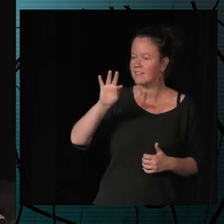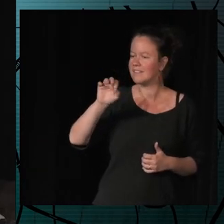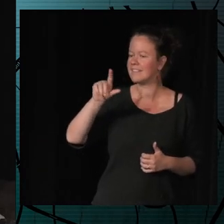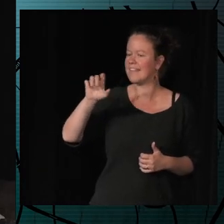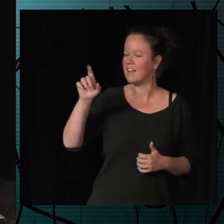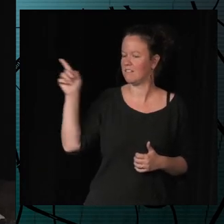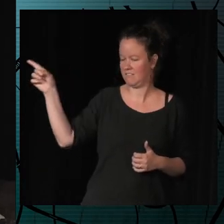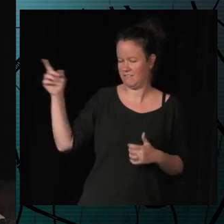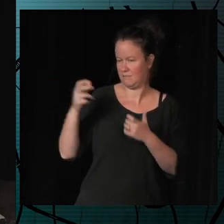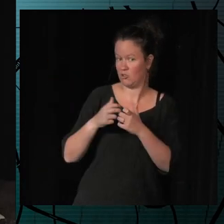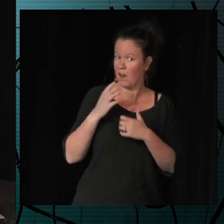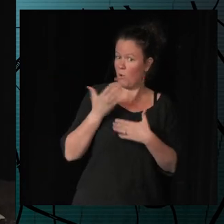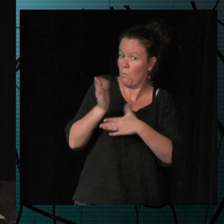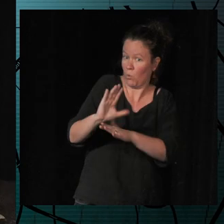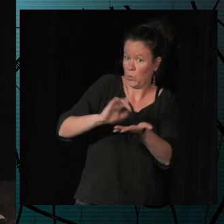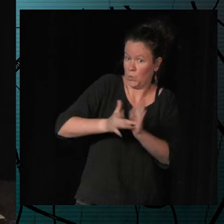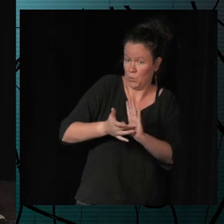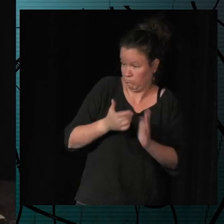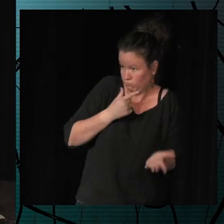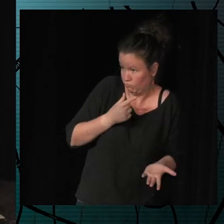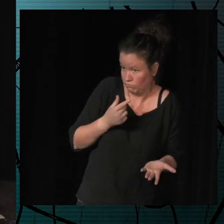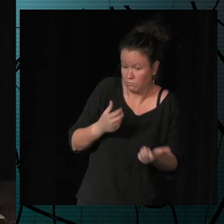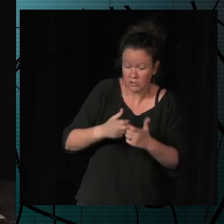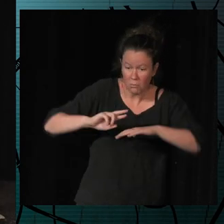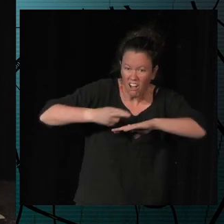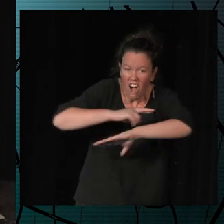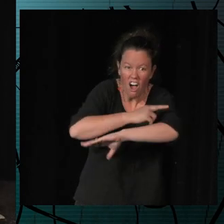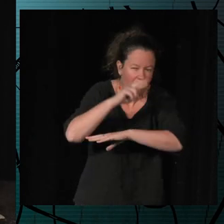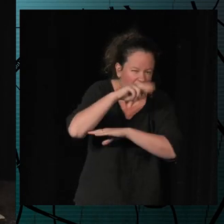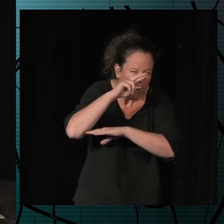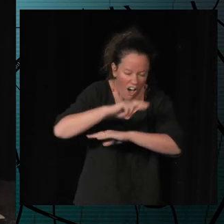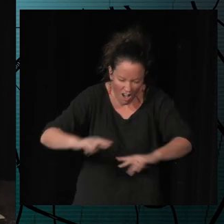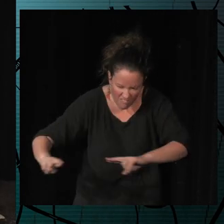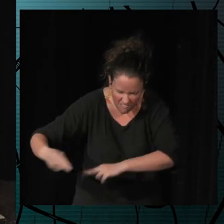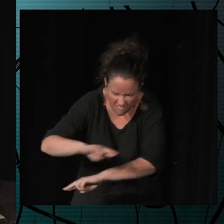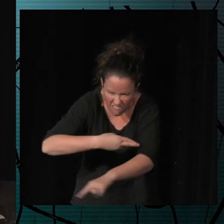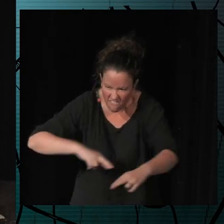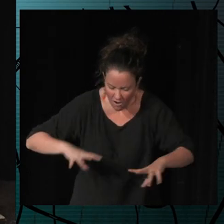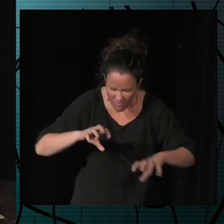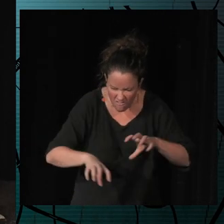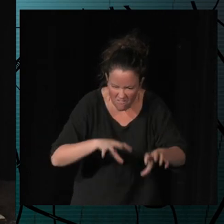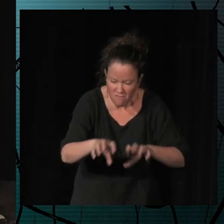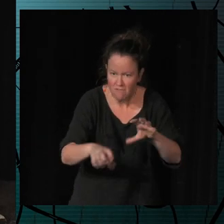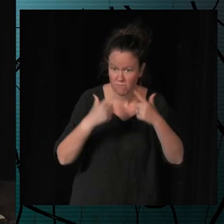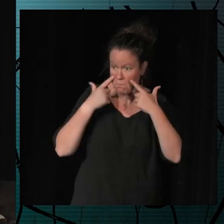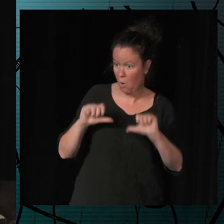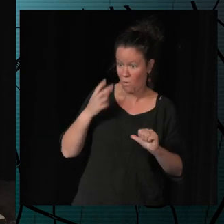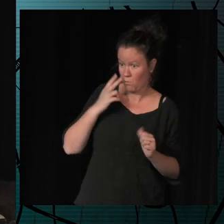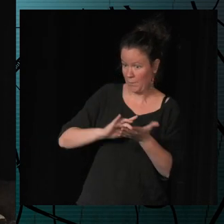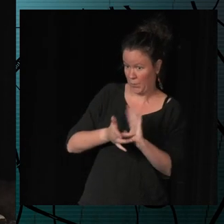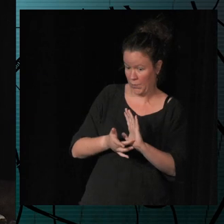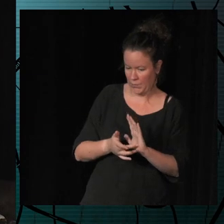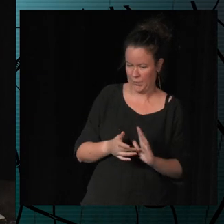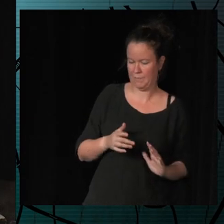démonstratif c'est très bien fait avec ses hordes de de de rat à l'écran et cetera enfin il y a vraiment quelque chose de saisissant par contre effectivement c'est une autre peur ça peut